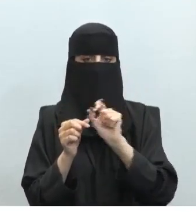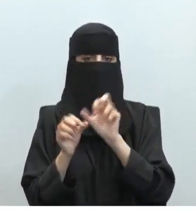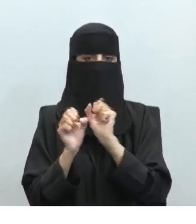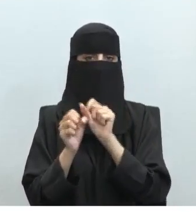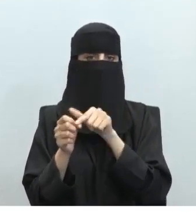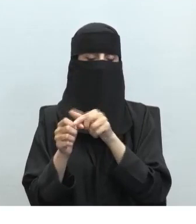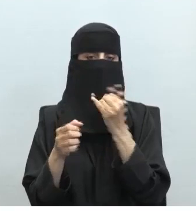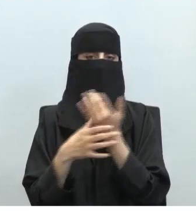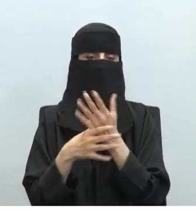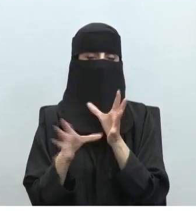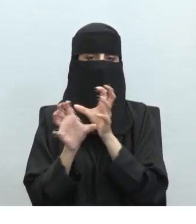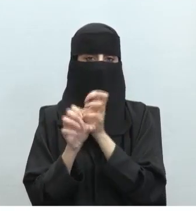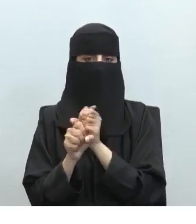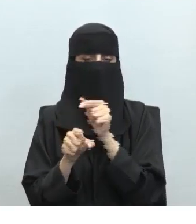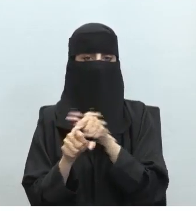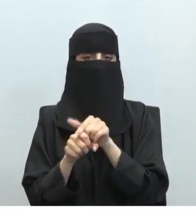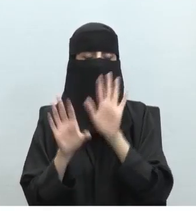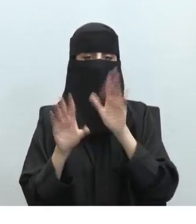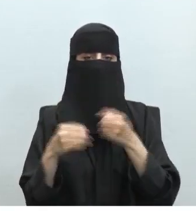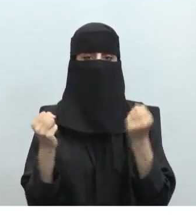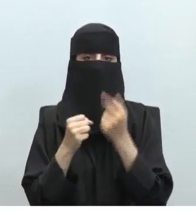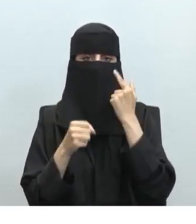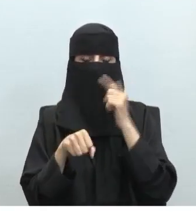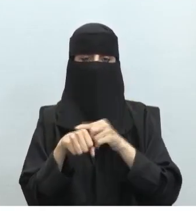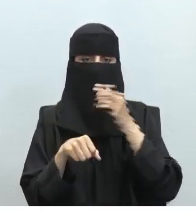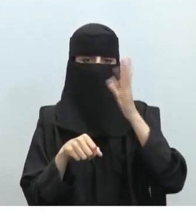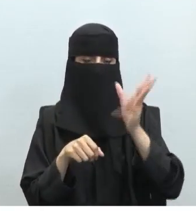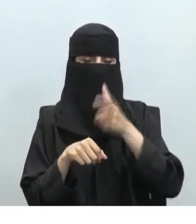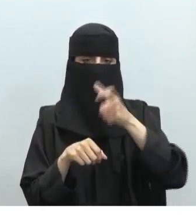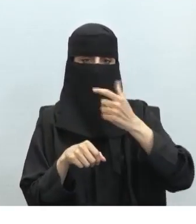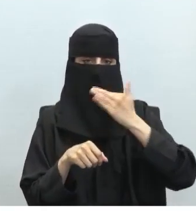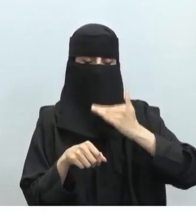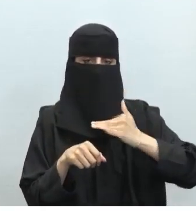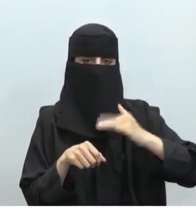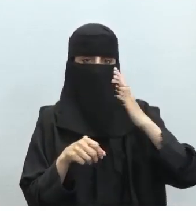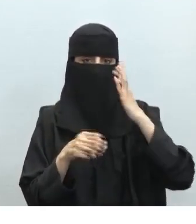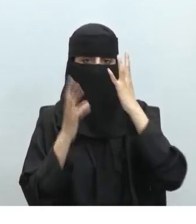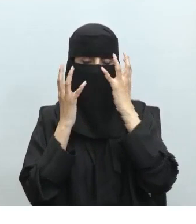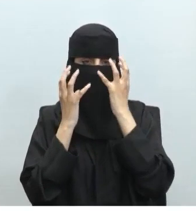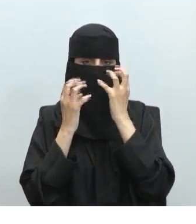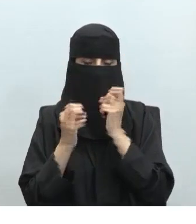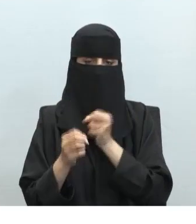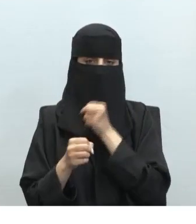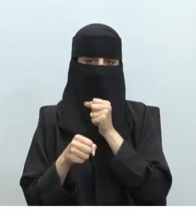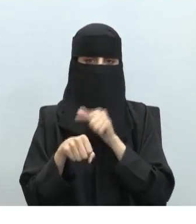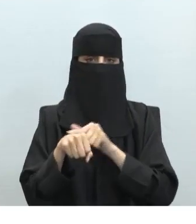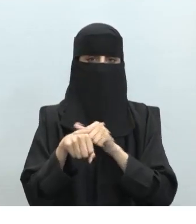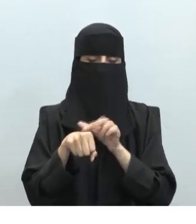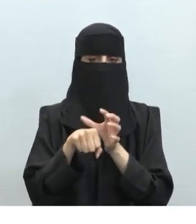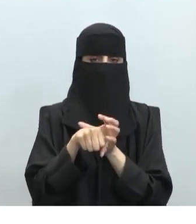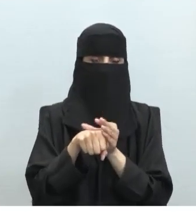الشيخوخه ومرض السرطان كلما كبر الانسان سوف نشاهد هذا التيلومير سوف نشاهد هذه القطع